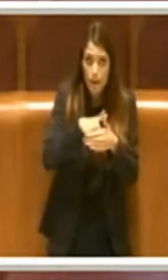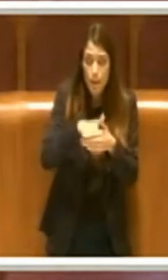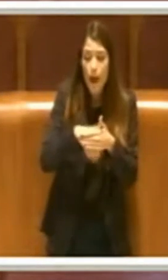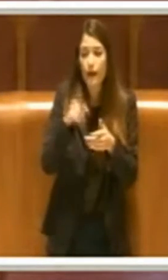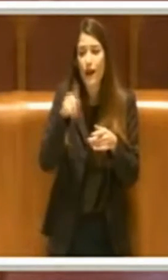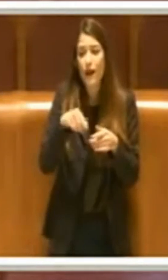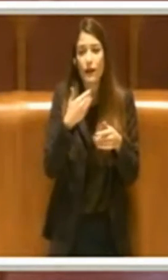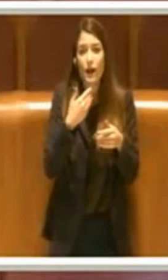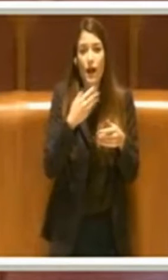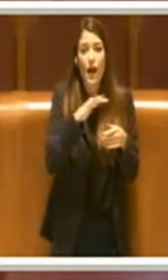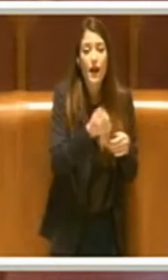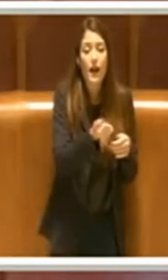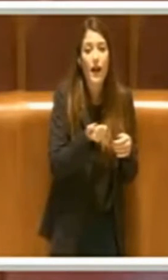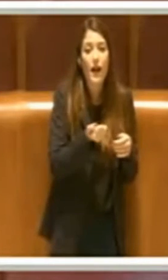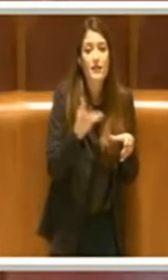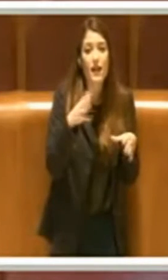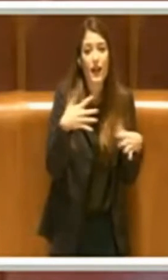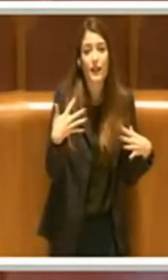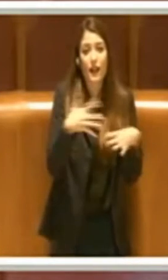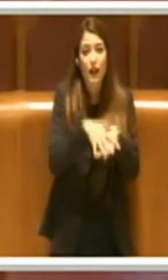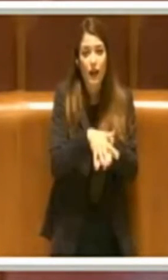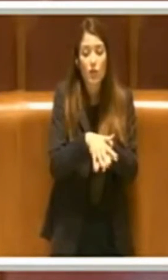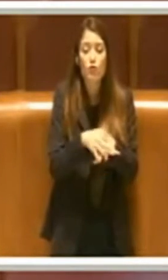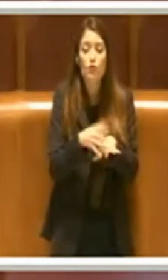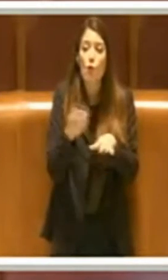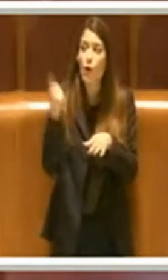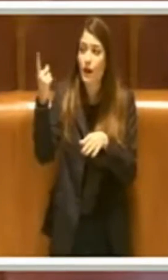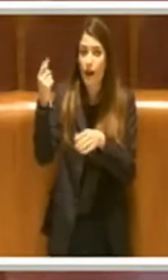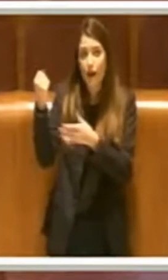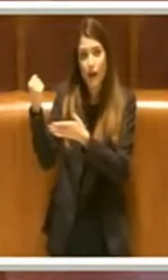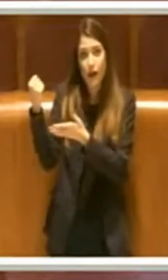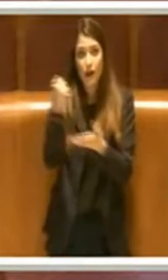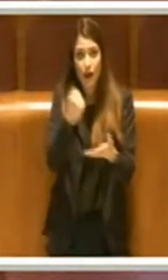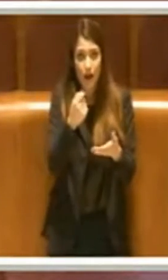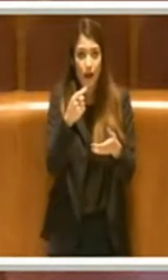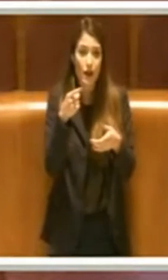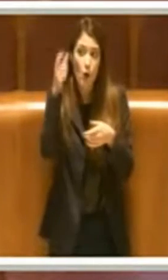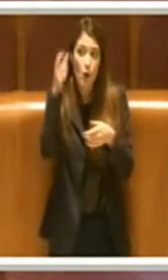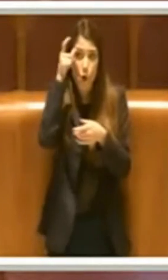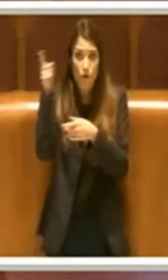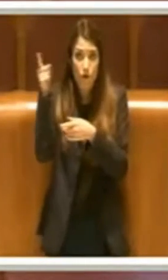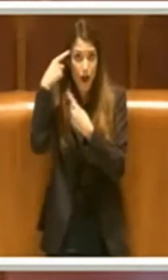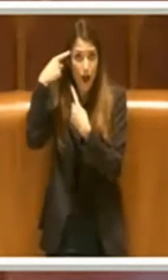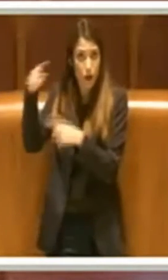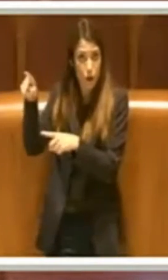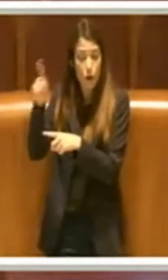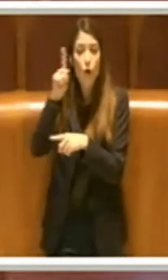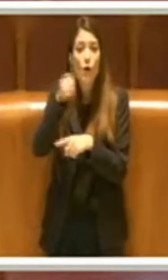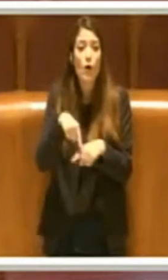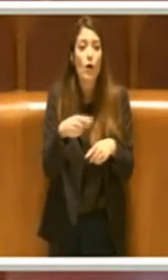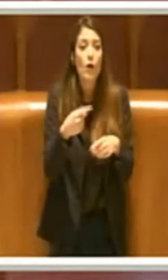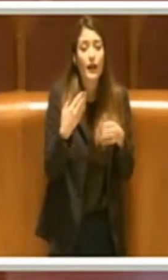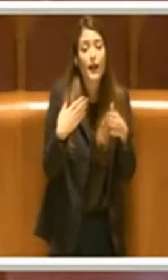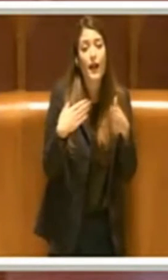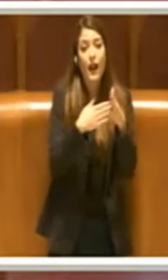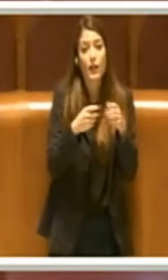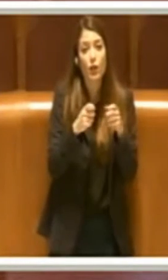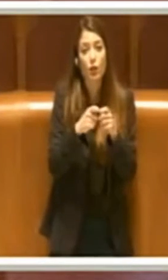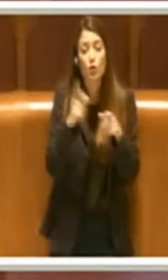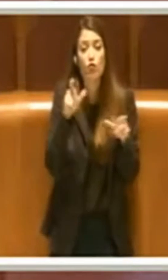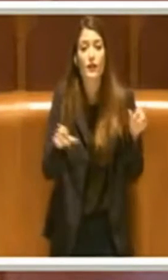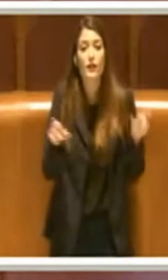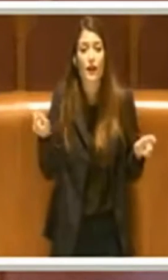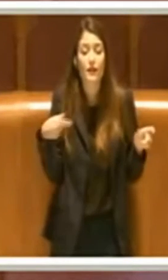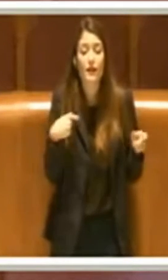integrazione finanziata interamente dal Governo e reddito di cittadinanza per i gestori che tutelano i posti di